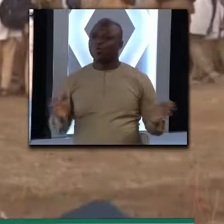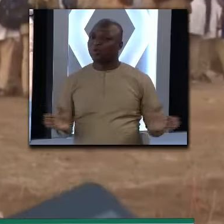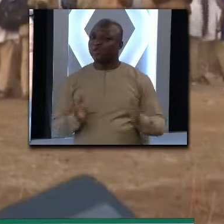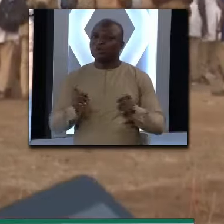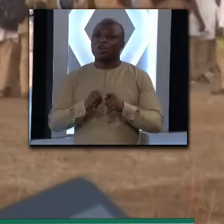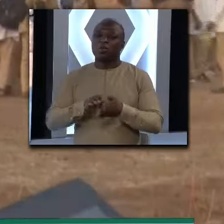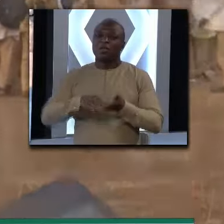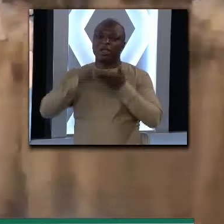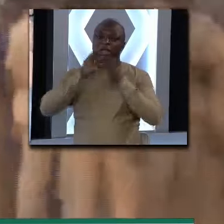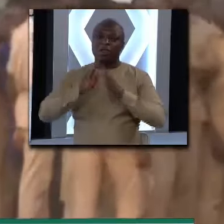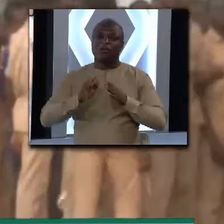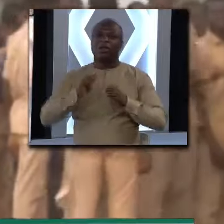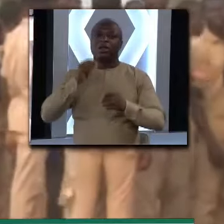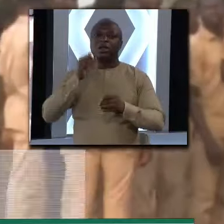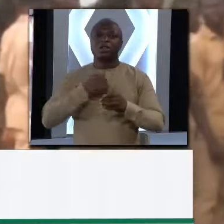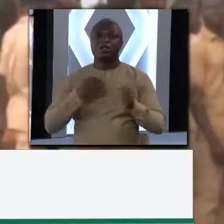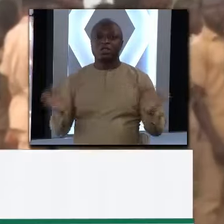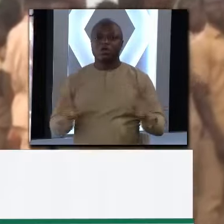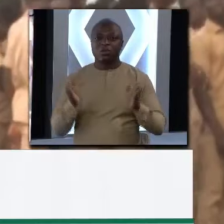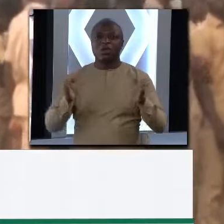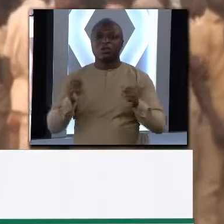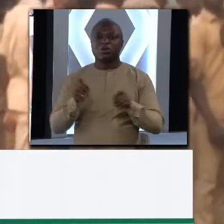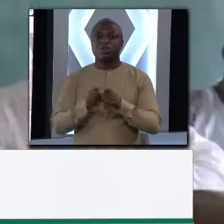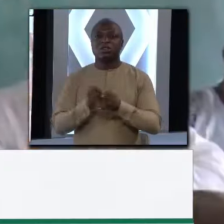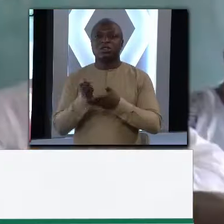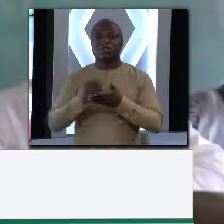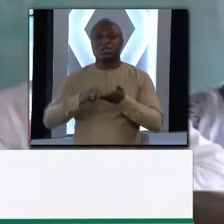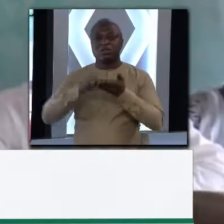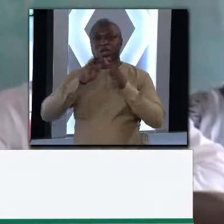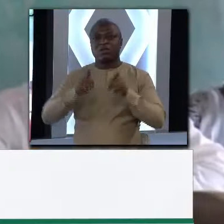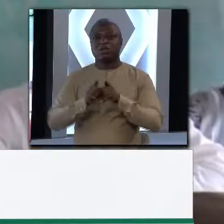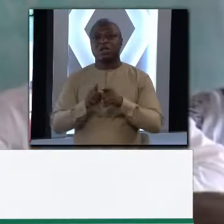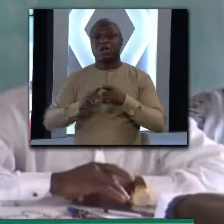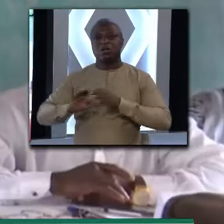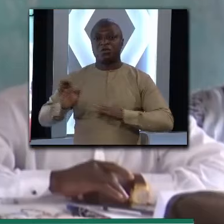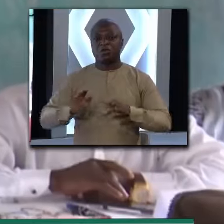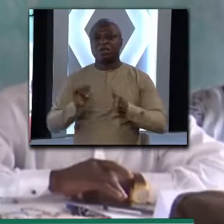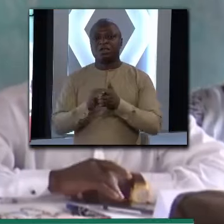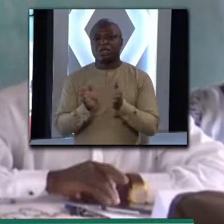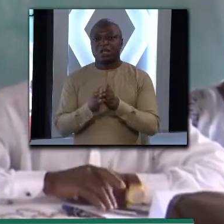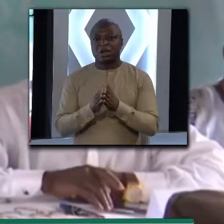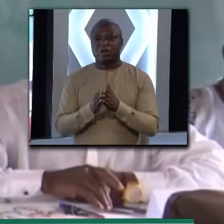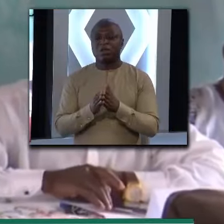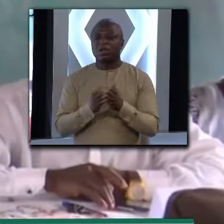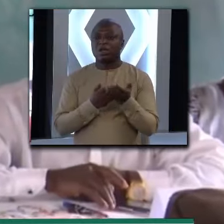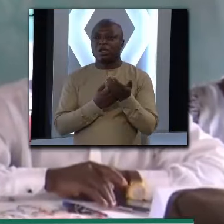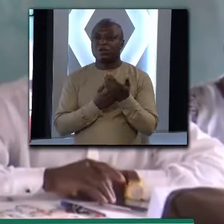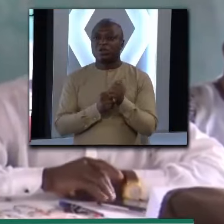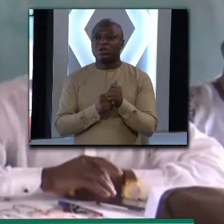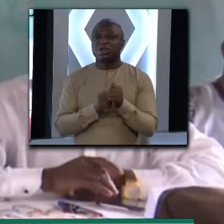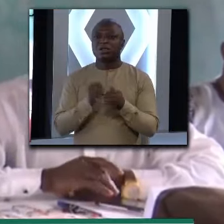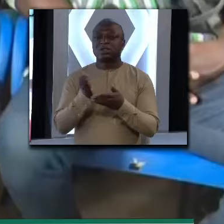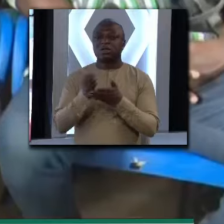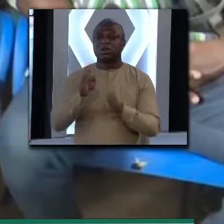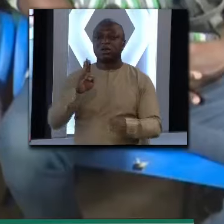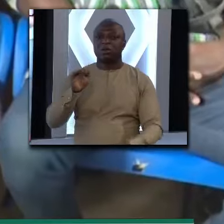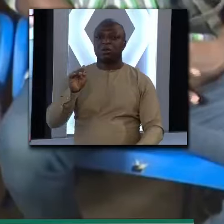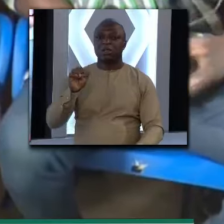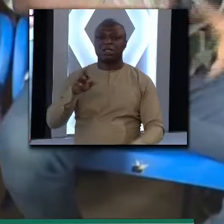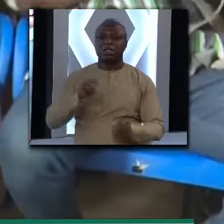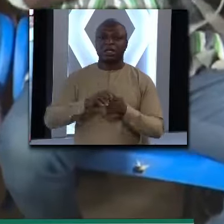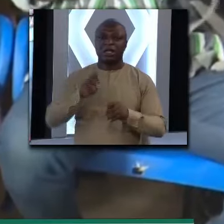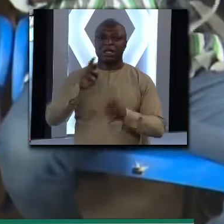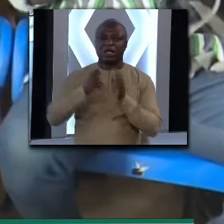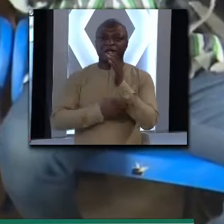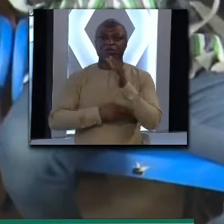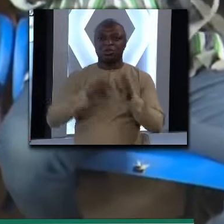qu'élève et j'encourage les autres filles de venir s'inscrire. La rencontre de Blita fait suite à celle de Bassar dans la région de la Kaga.